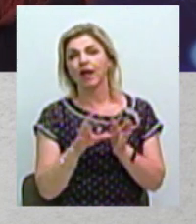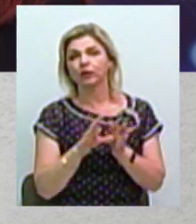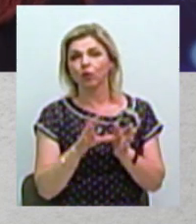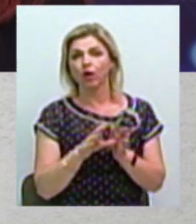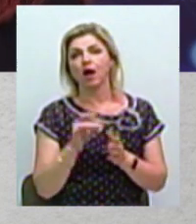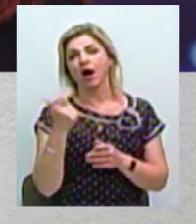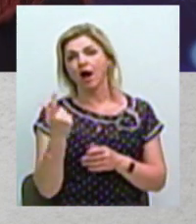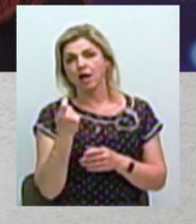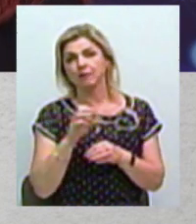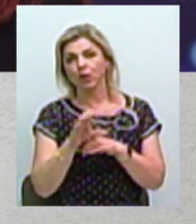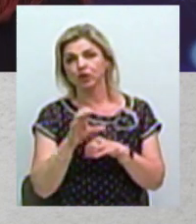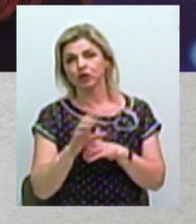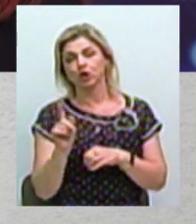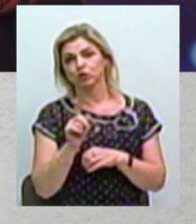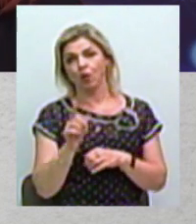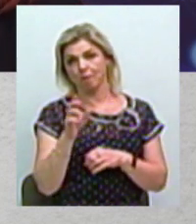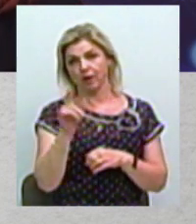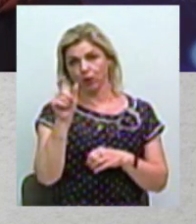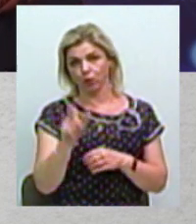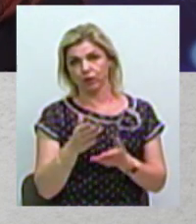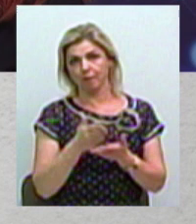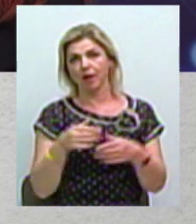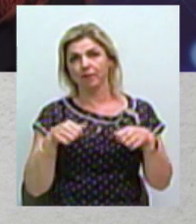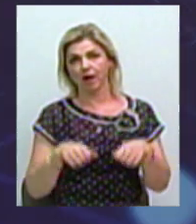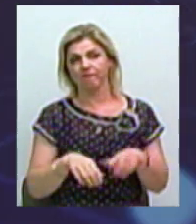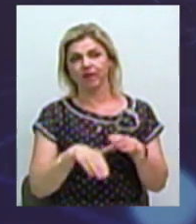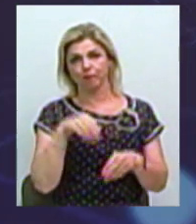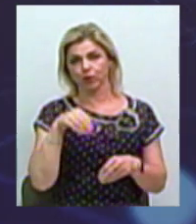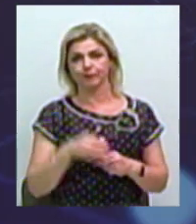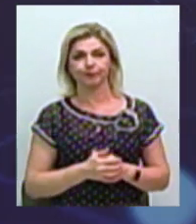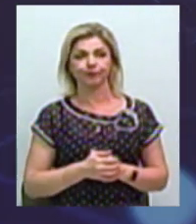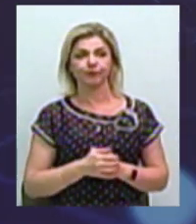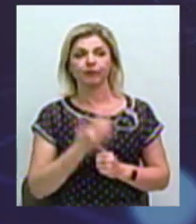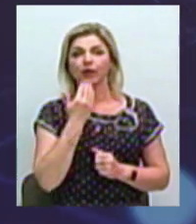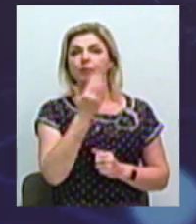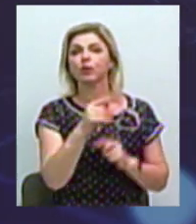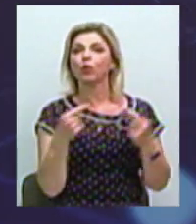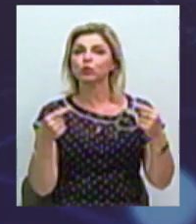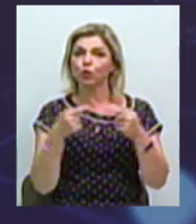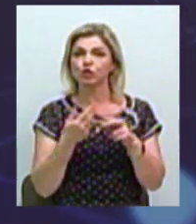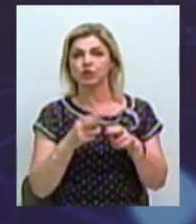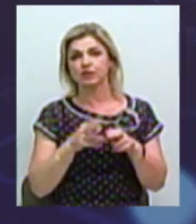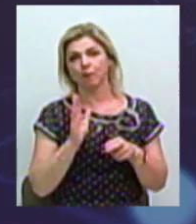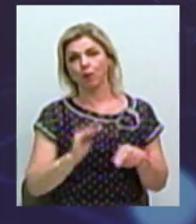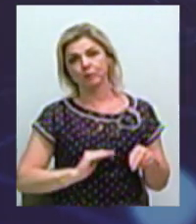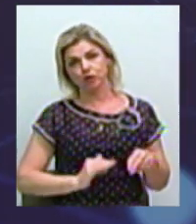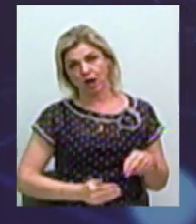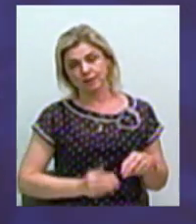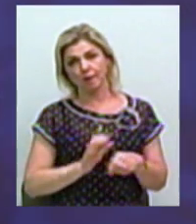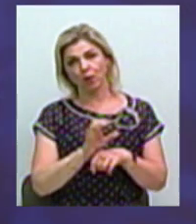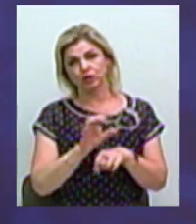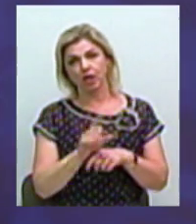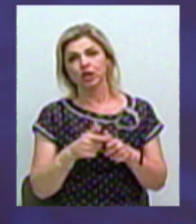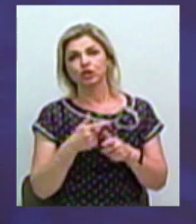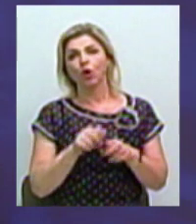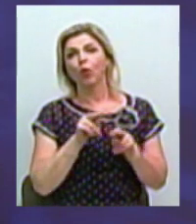електроенергії, газопостачальники, для того, щоб людина мала право вибору. У мене уточнення. Так. Це буде приватні постачальники чи можуть